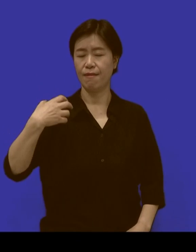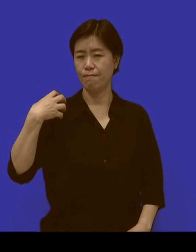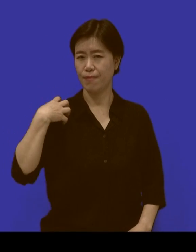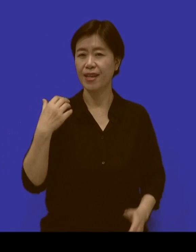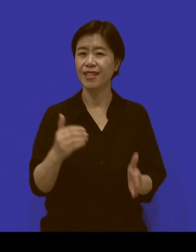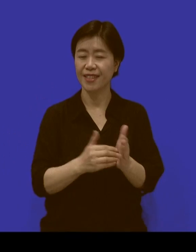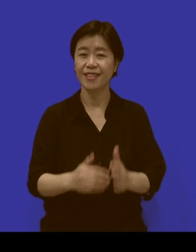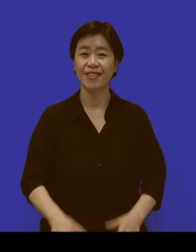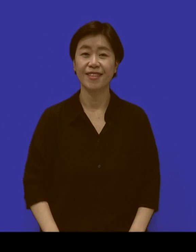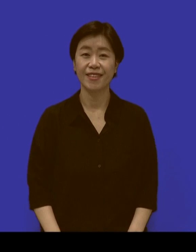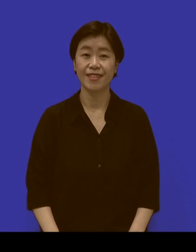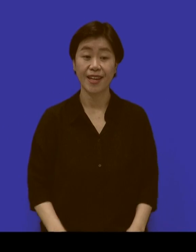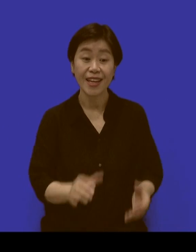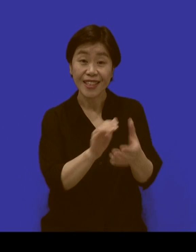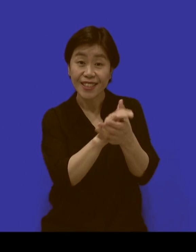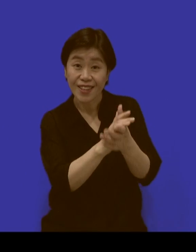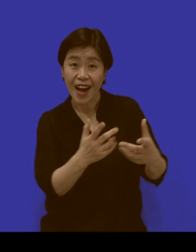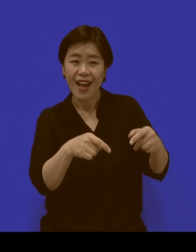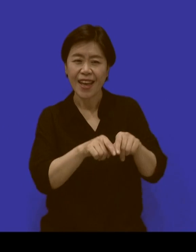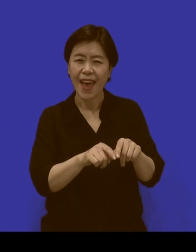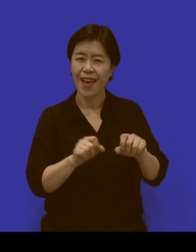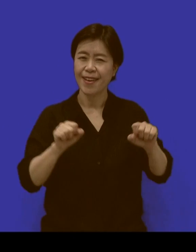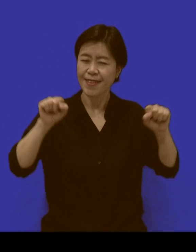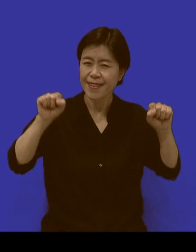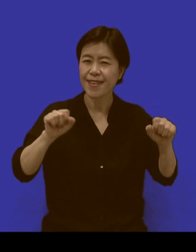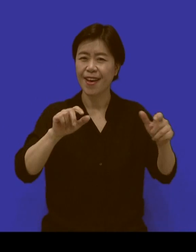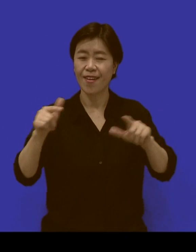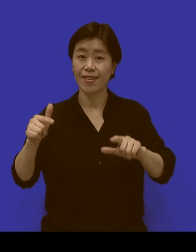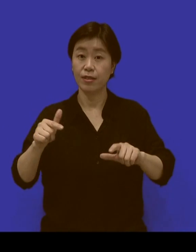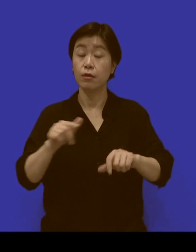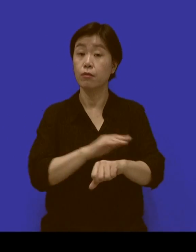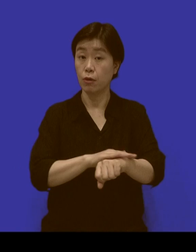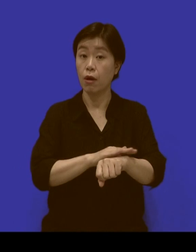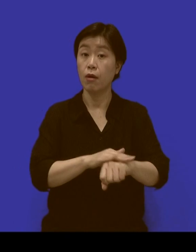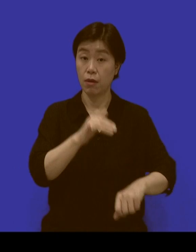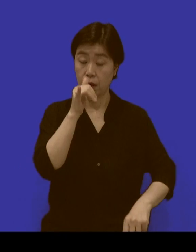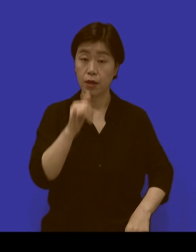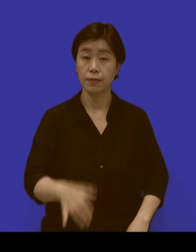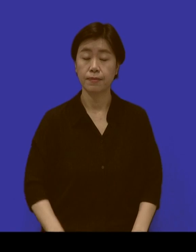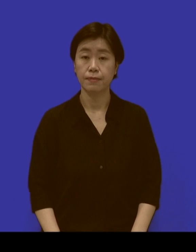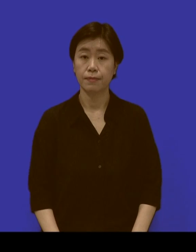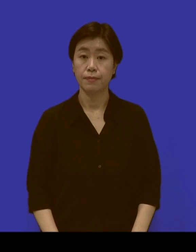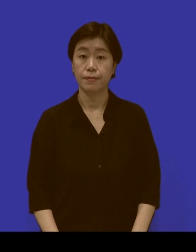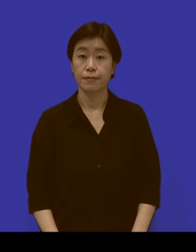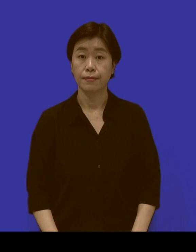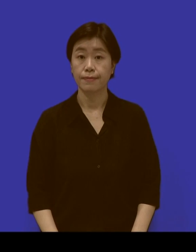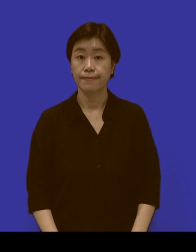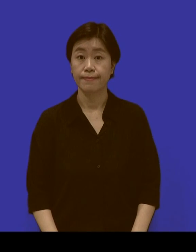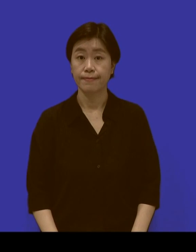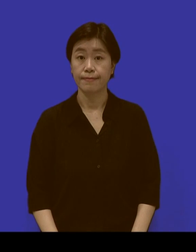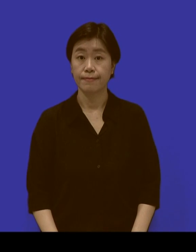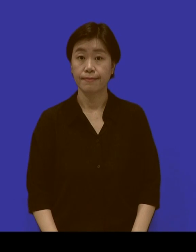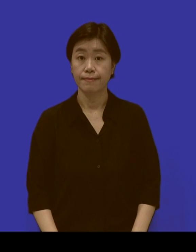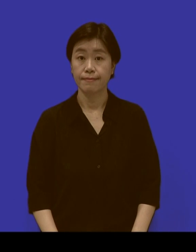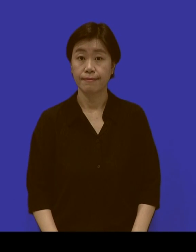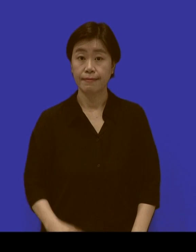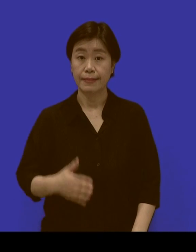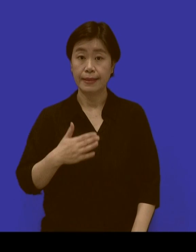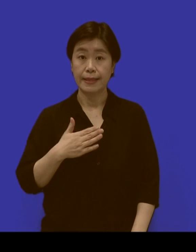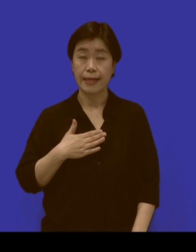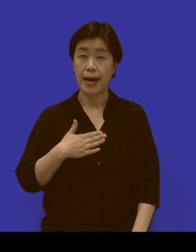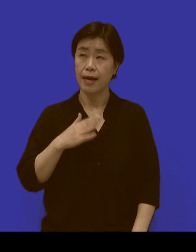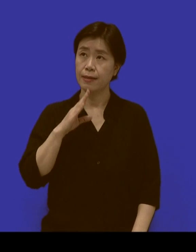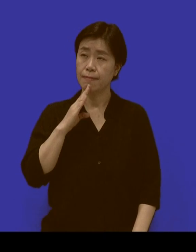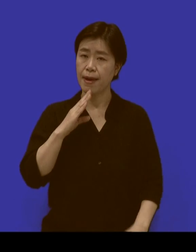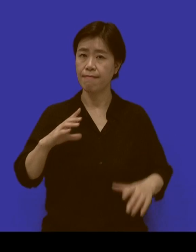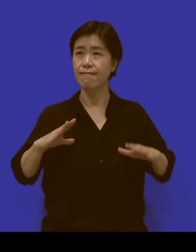아. 네, 친구들과 같이 뭐 이렇게 으쌰으쌰 하면서 네. 근데 그게 이제 또 제가 모르겠어요. 제가 잘났다는